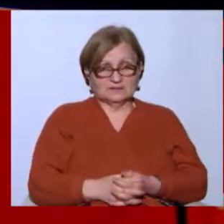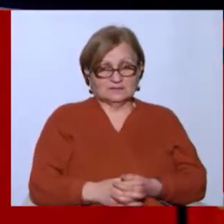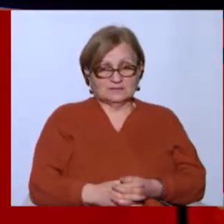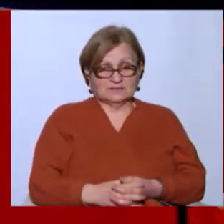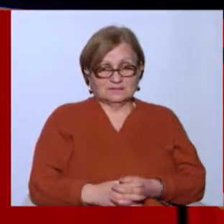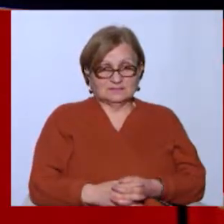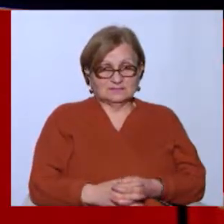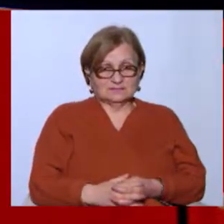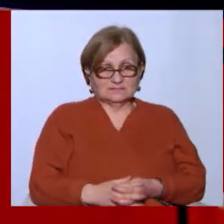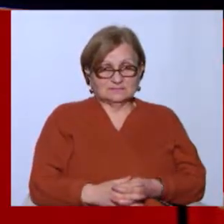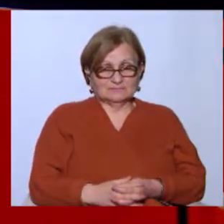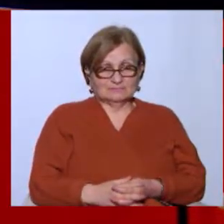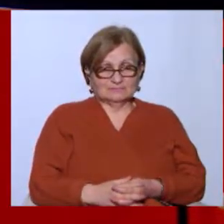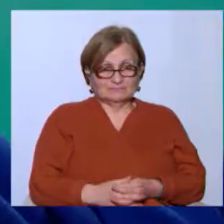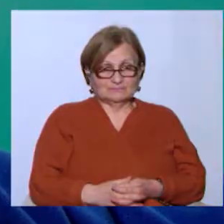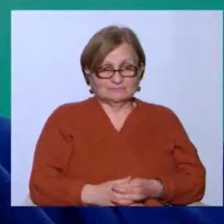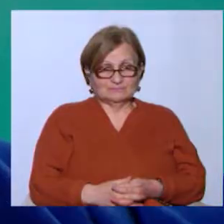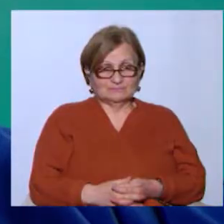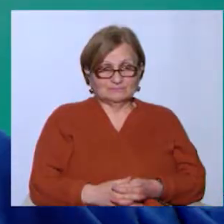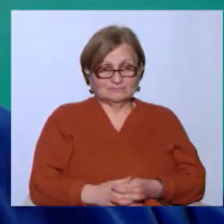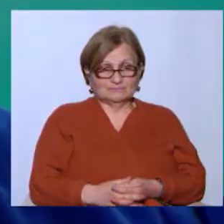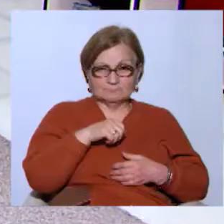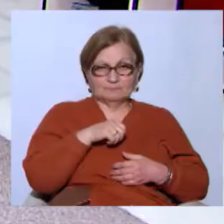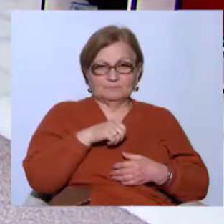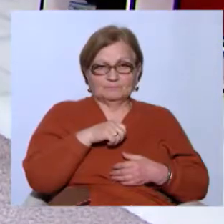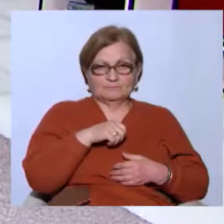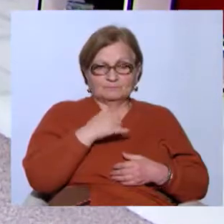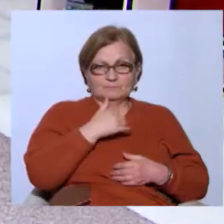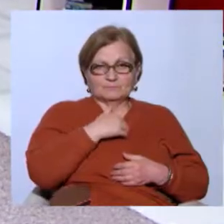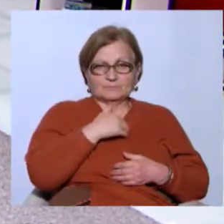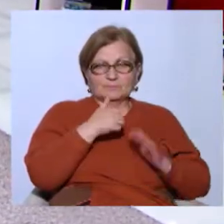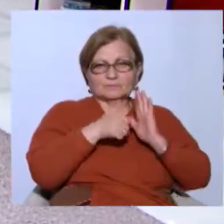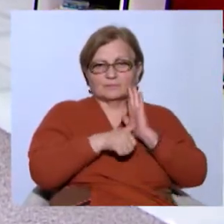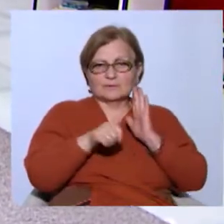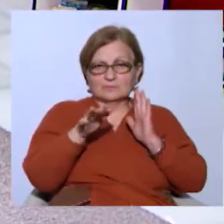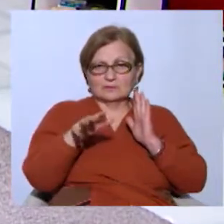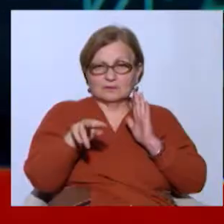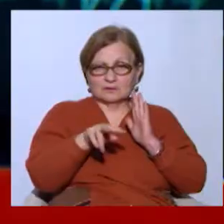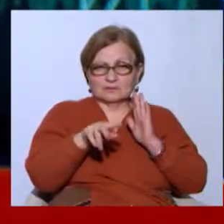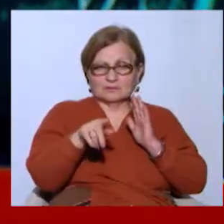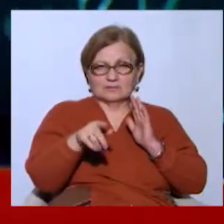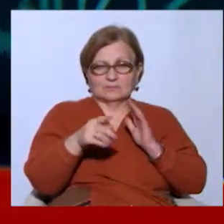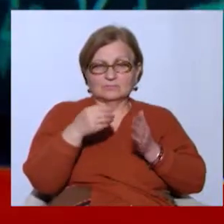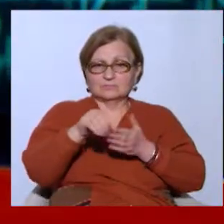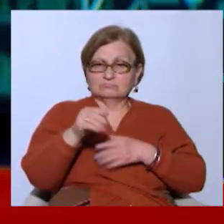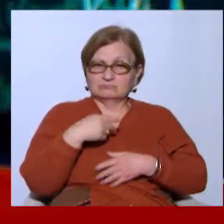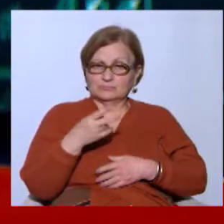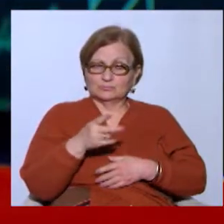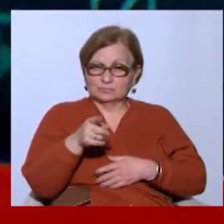აი ამ გამოკლებას, ესე იგი 100 ლარი და გვინდა 65 ლარიანი ნივთის ყიდვა.